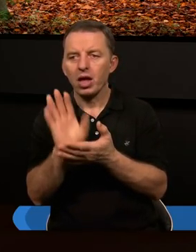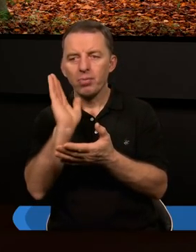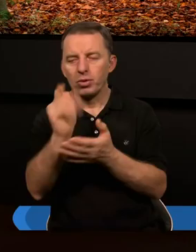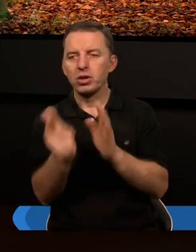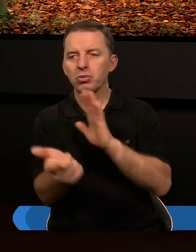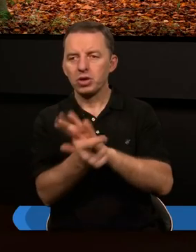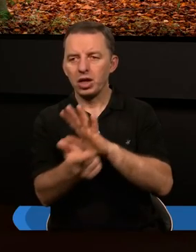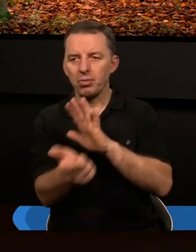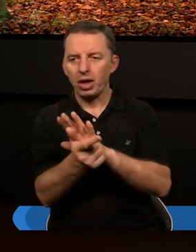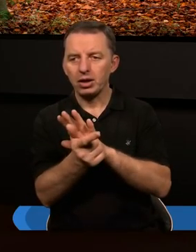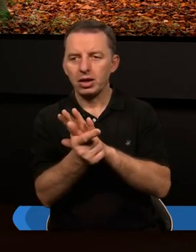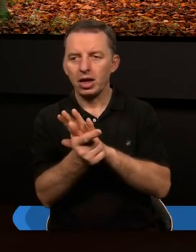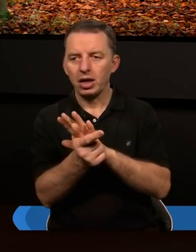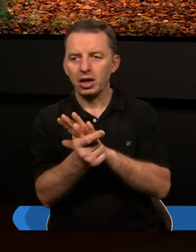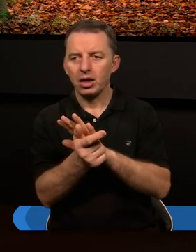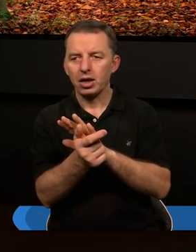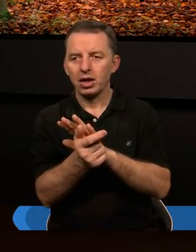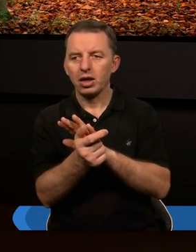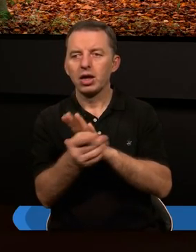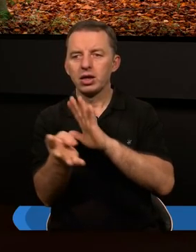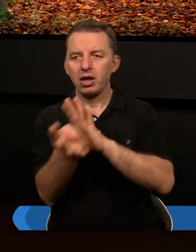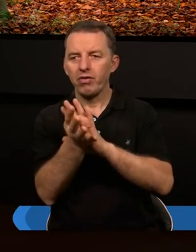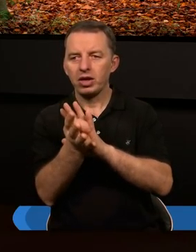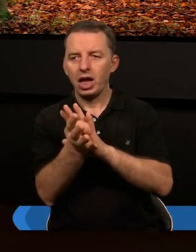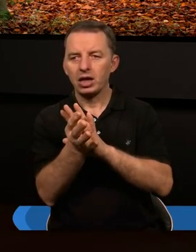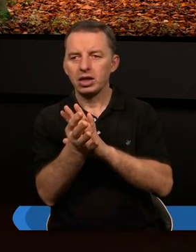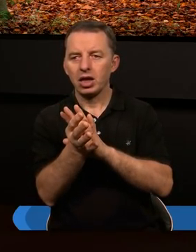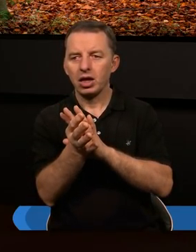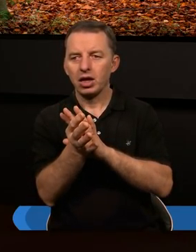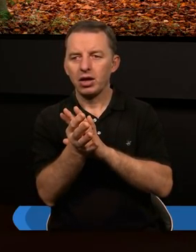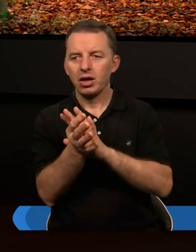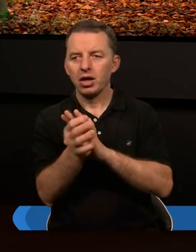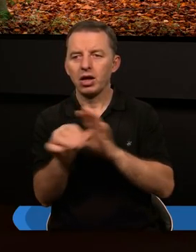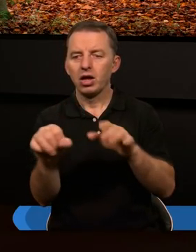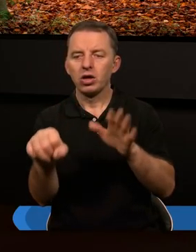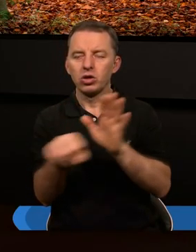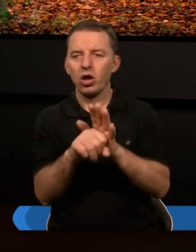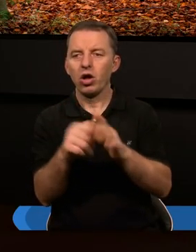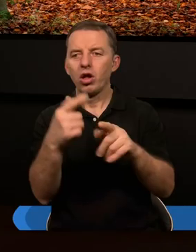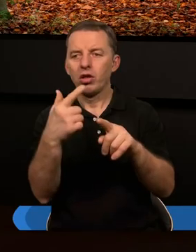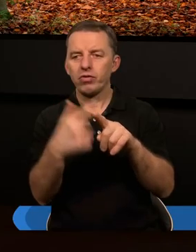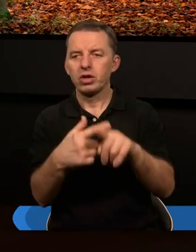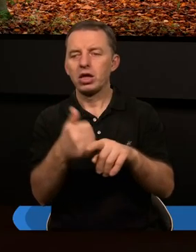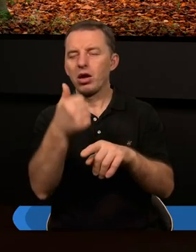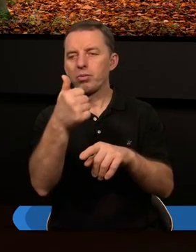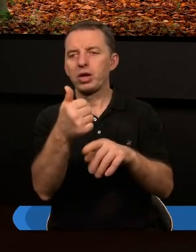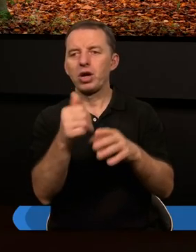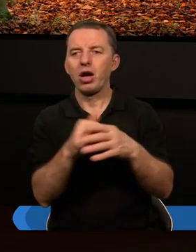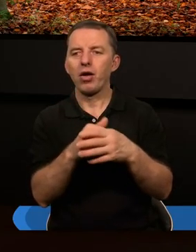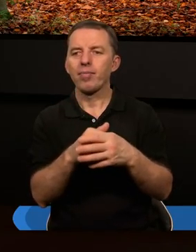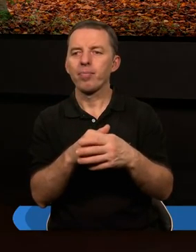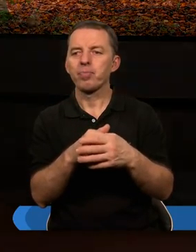potem siedemnasty, dziewiętnasty do dwudziestego pierwszego.